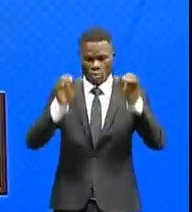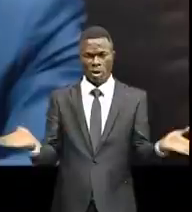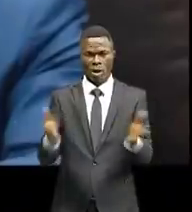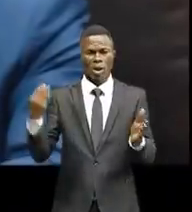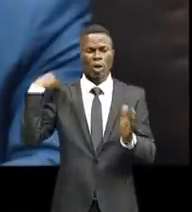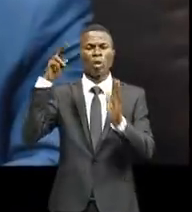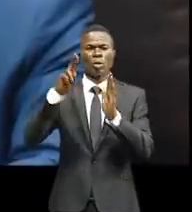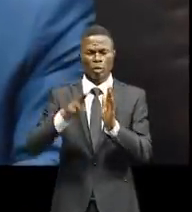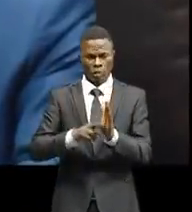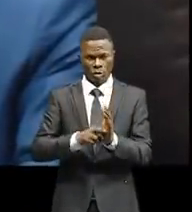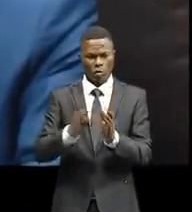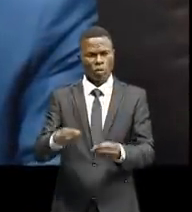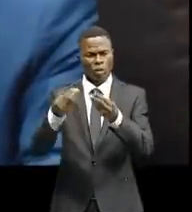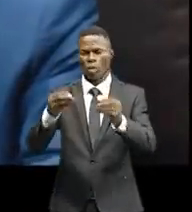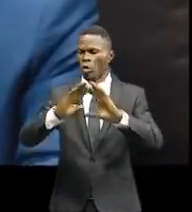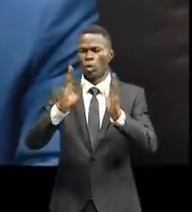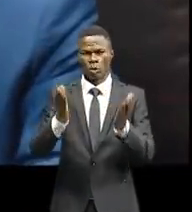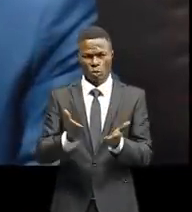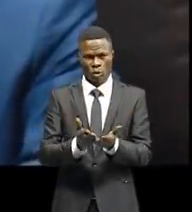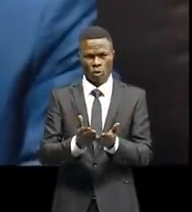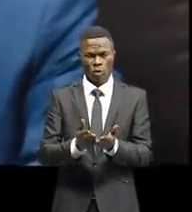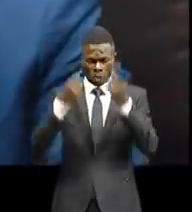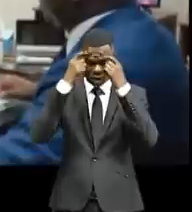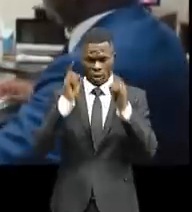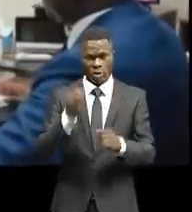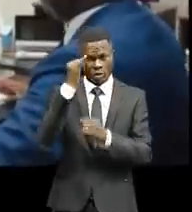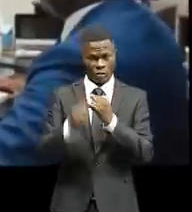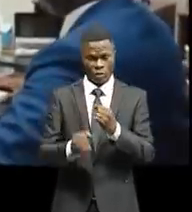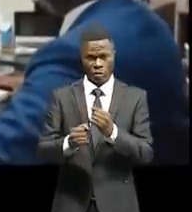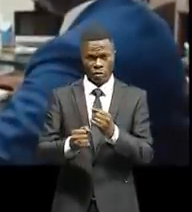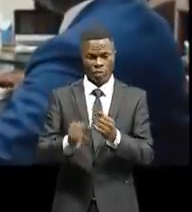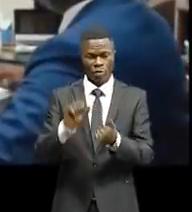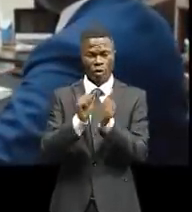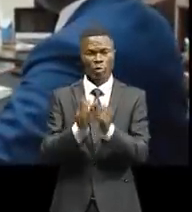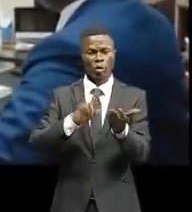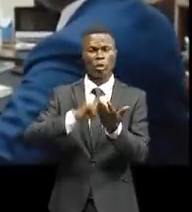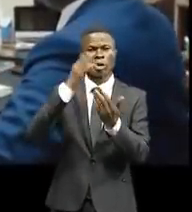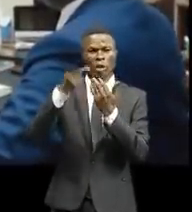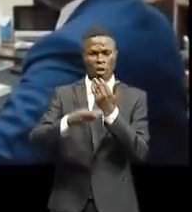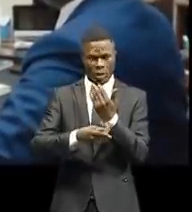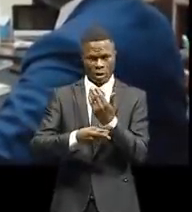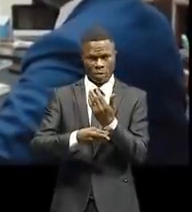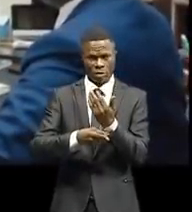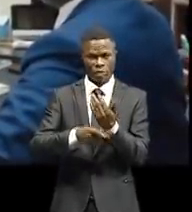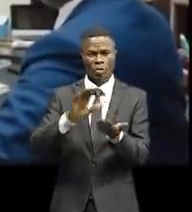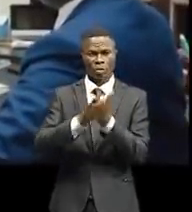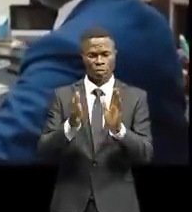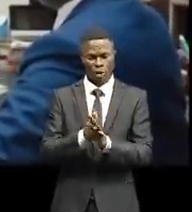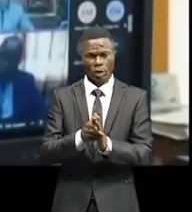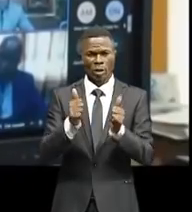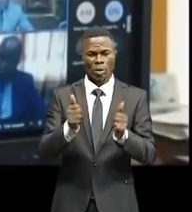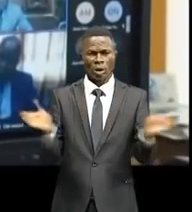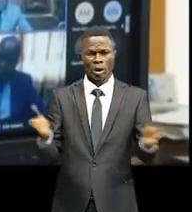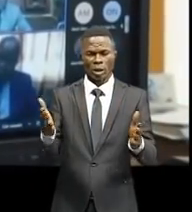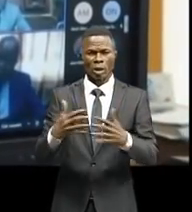gouvernements à tout mettre en œuvre pour que les conclusions de la revue du programme soient de nature à motiver les